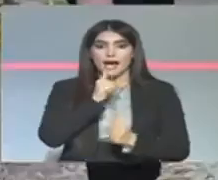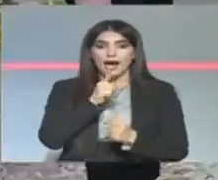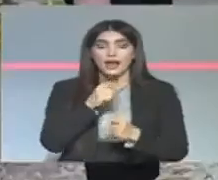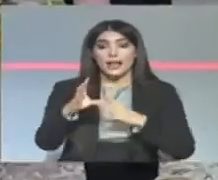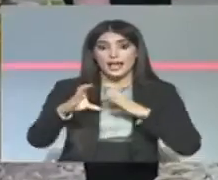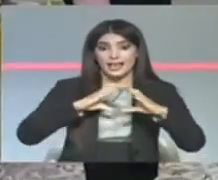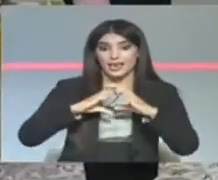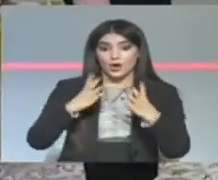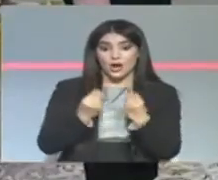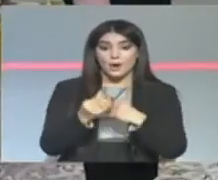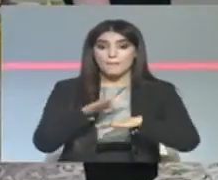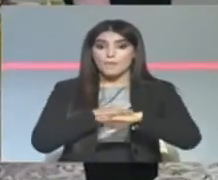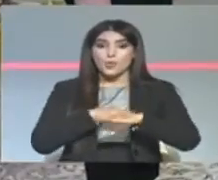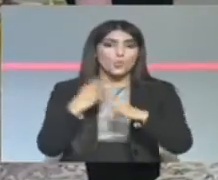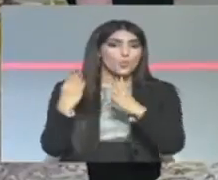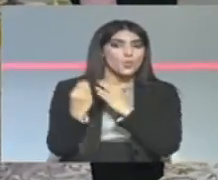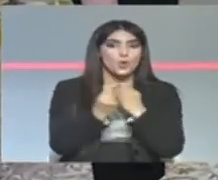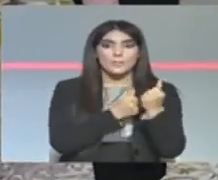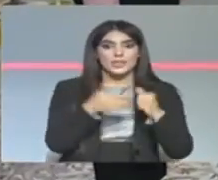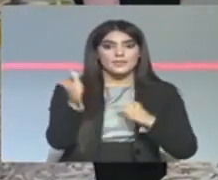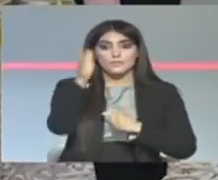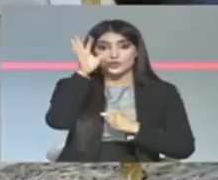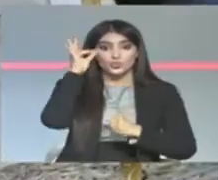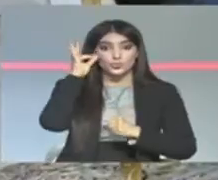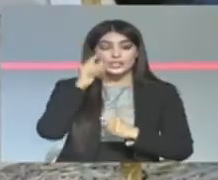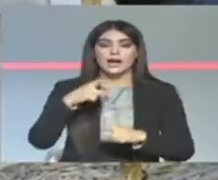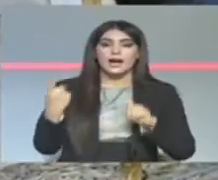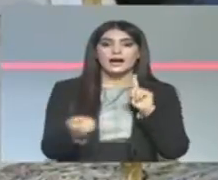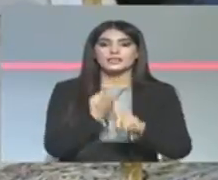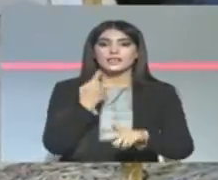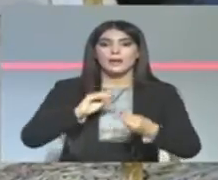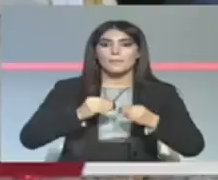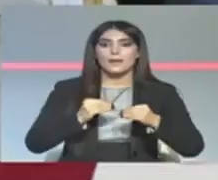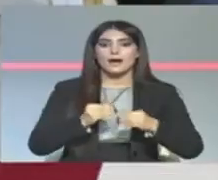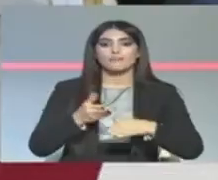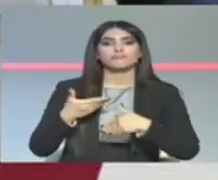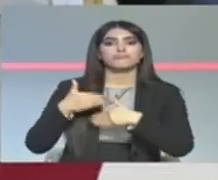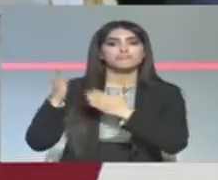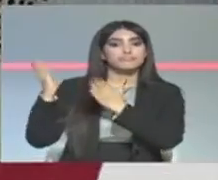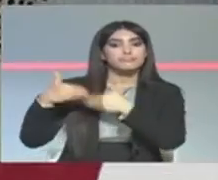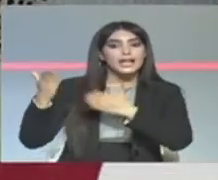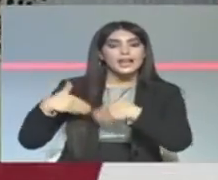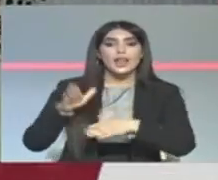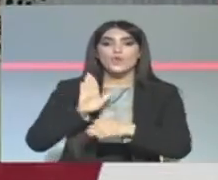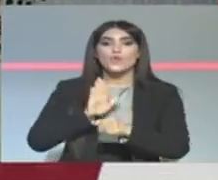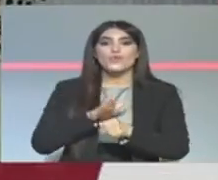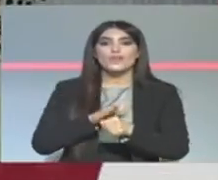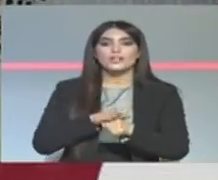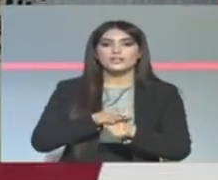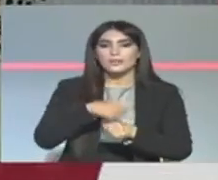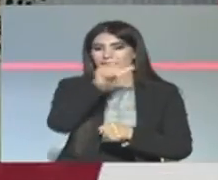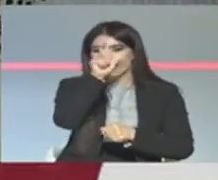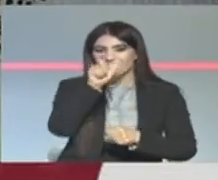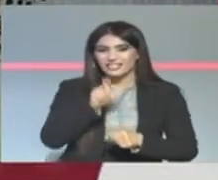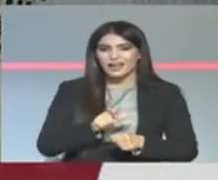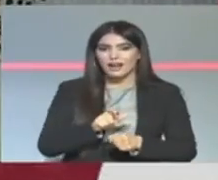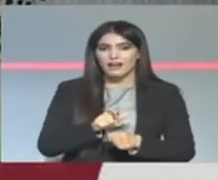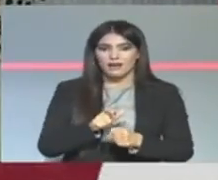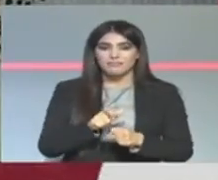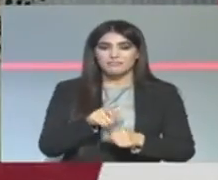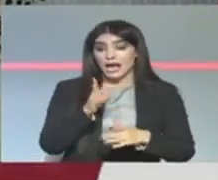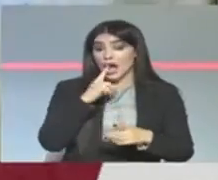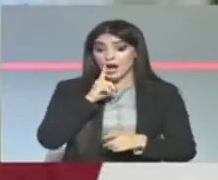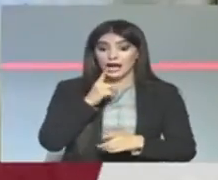الى الوضع البيئي بالبلاد عموما وخاصه قضيه توريد النفايات المنزليه وقدم وزير البيئه لرئيس